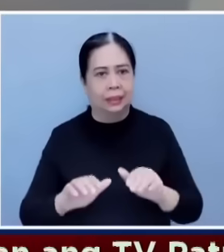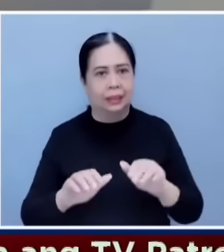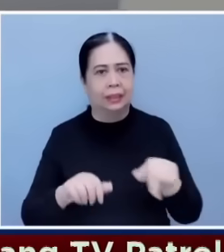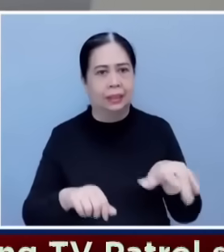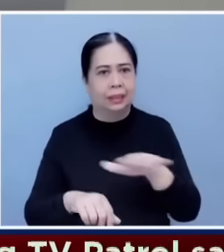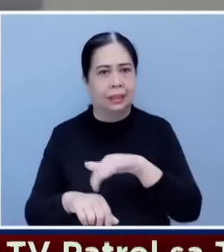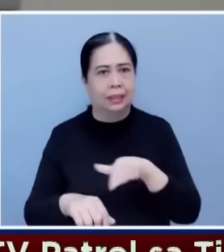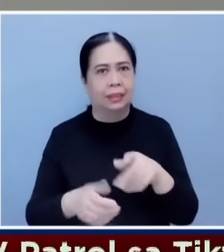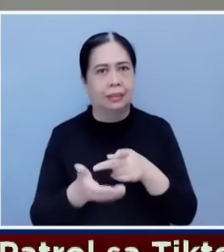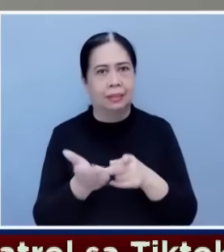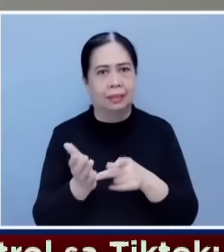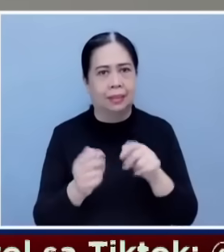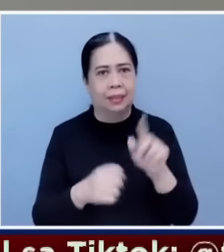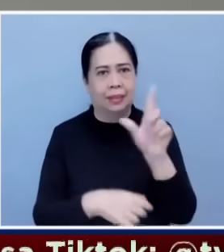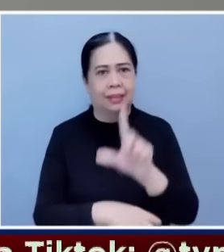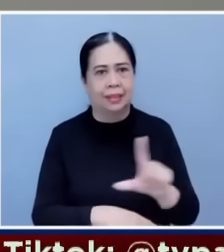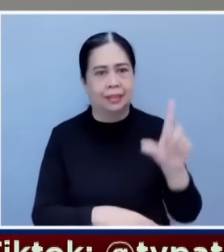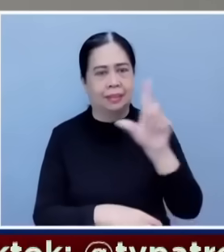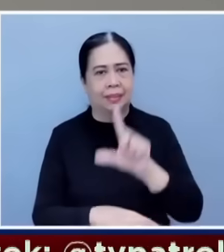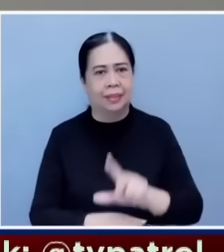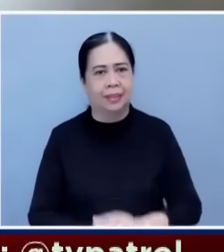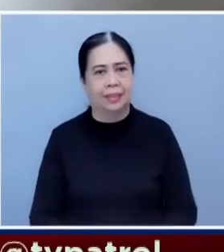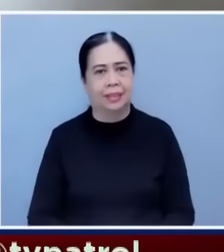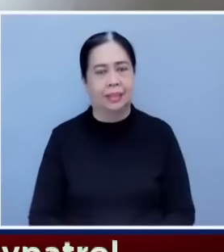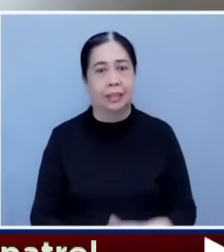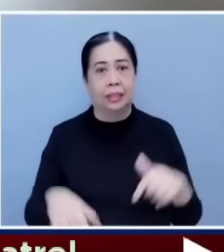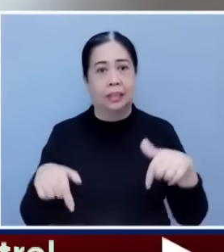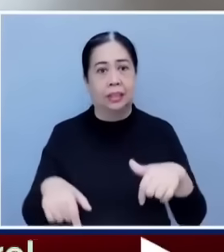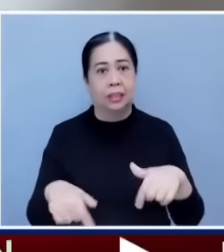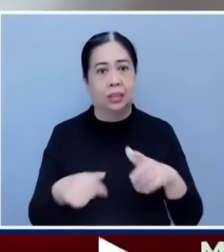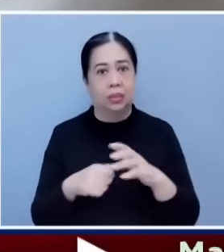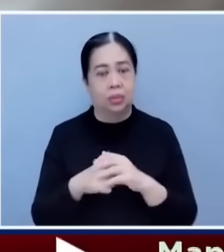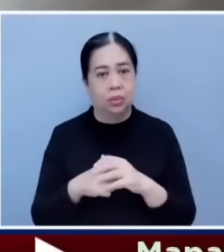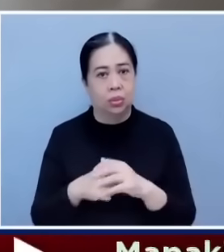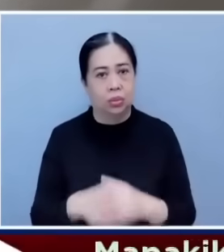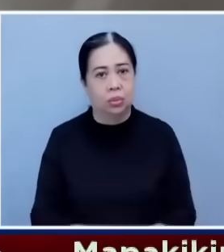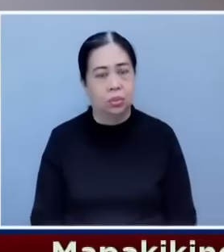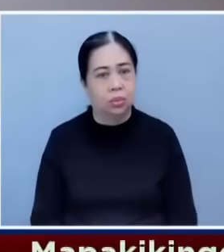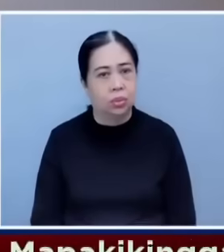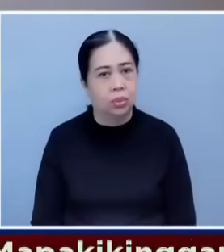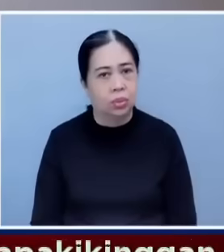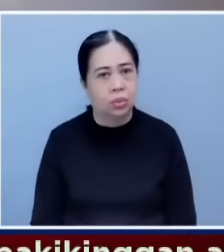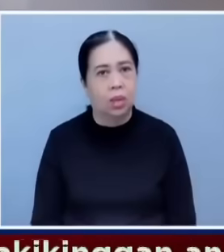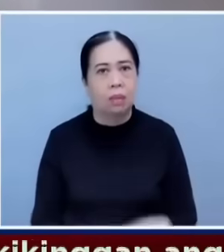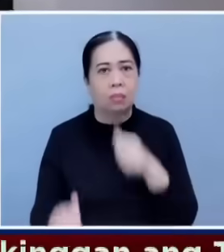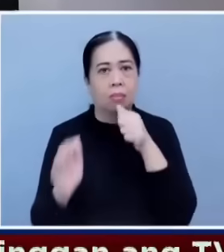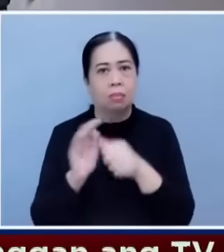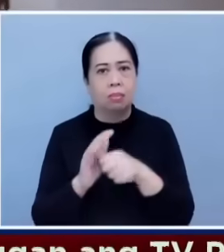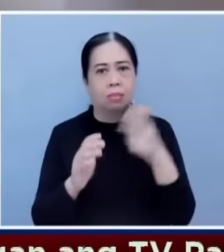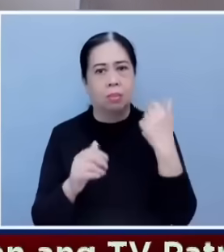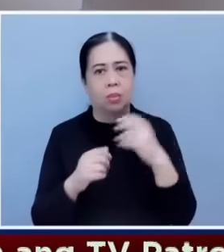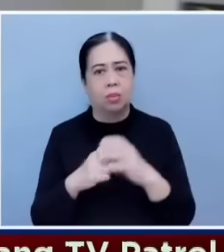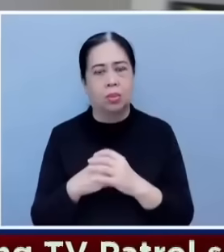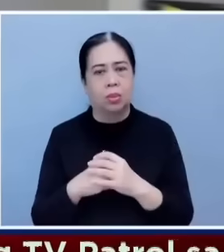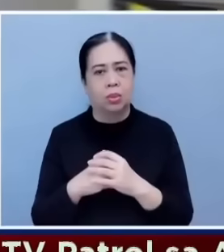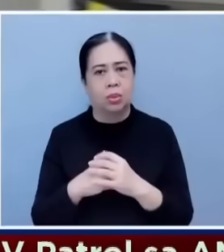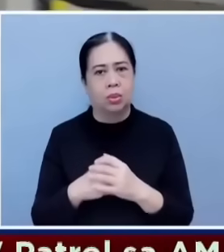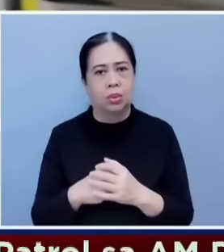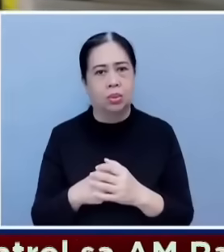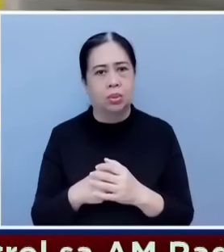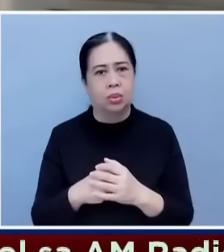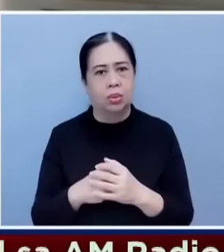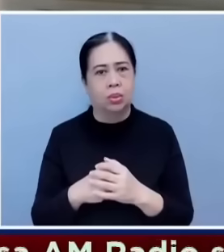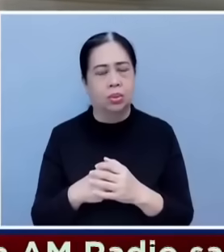ng naturang library. Ito po ay pinagkampuhan po ng hapon. Dito po nakalagay yung